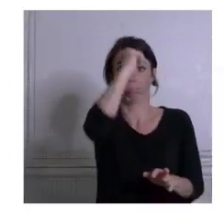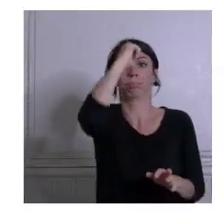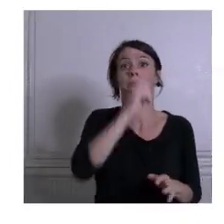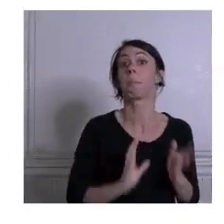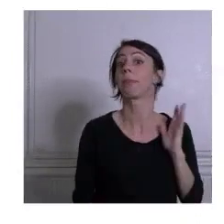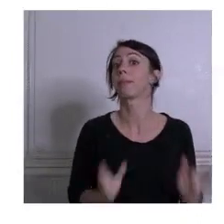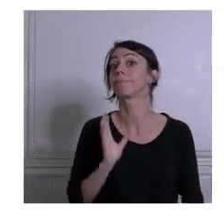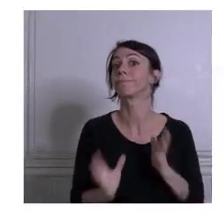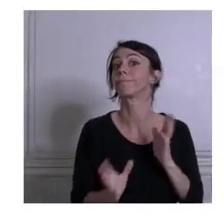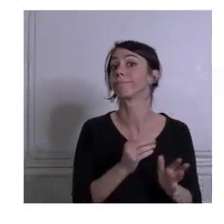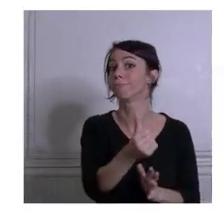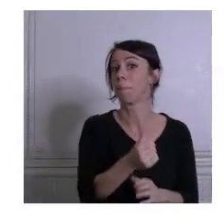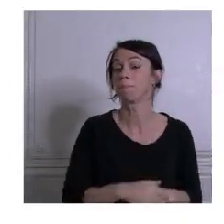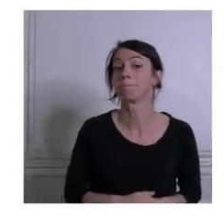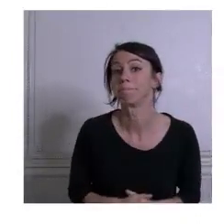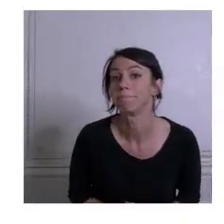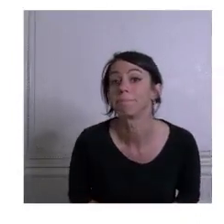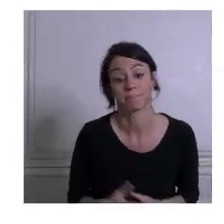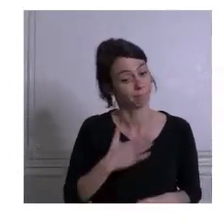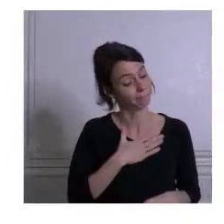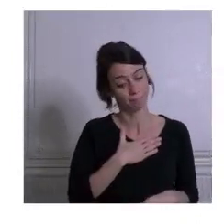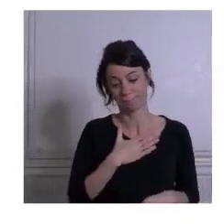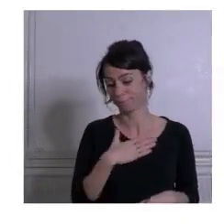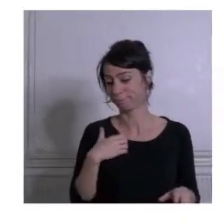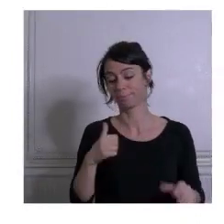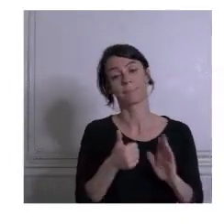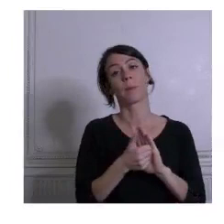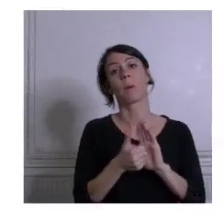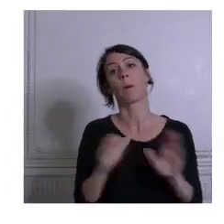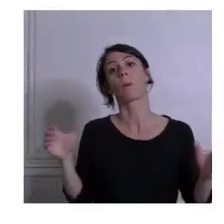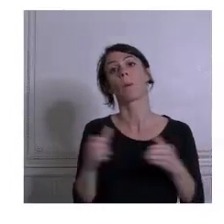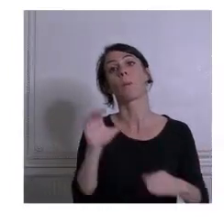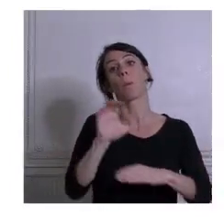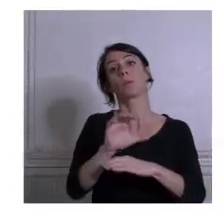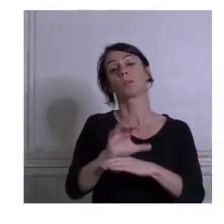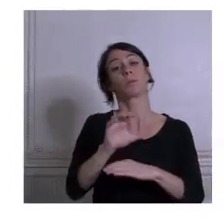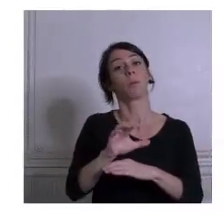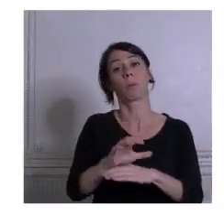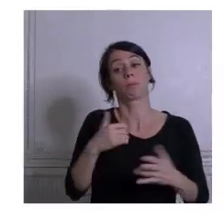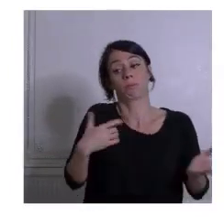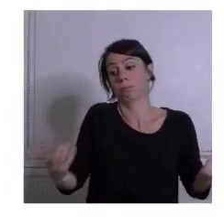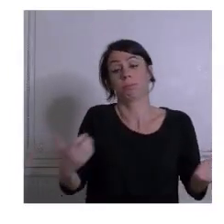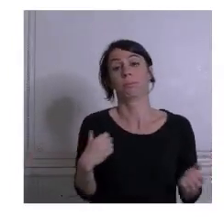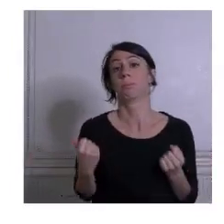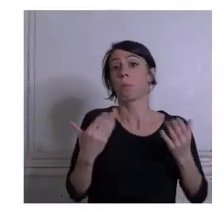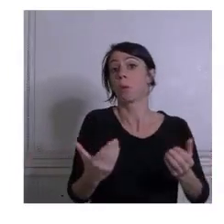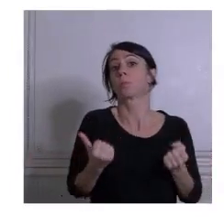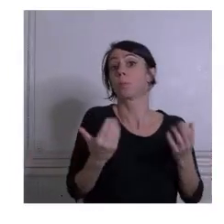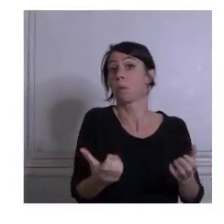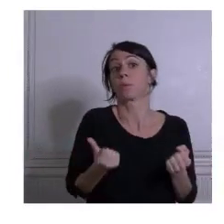de communes, et que les services de la métropole travaillent aussi à la demande des